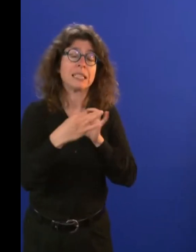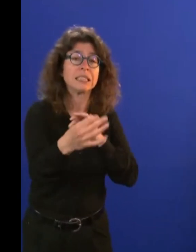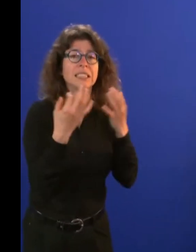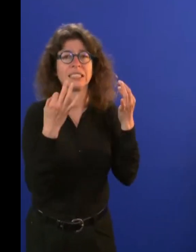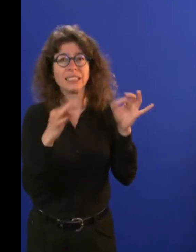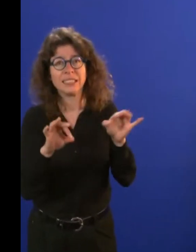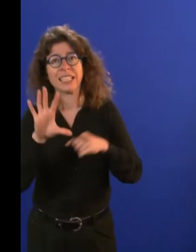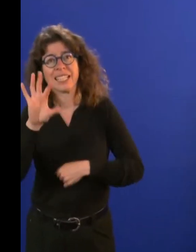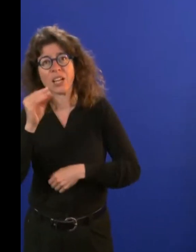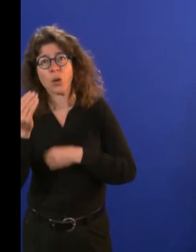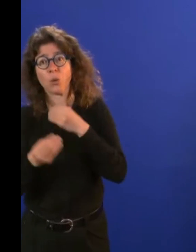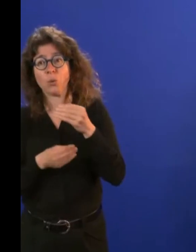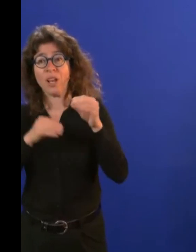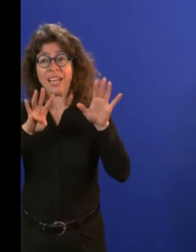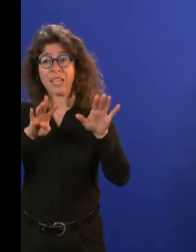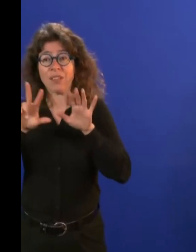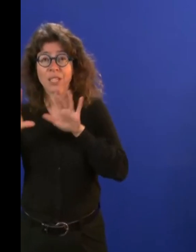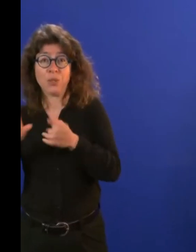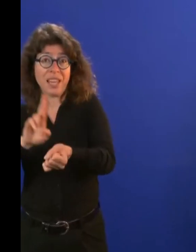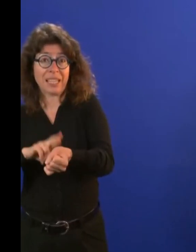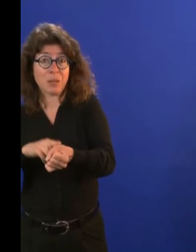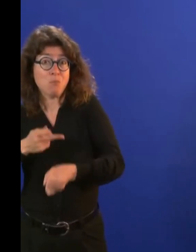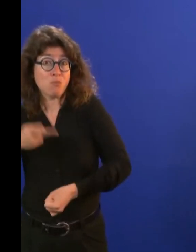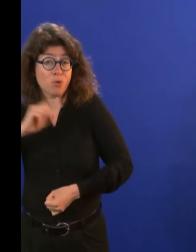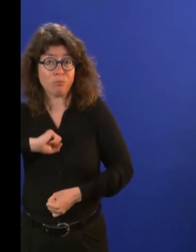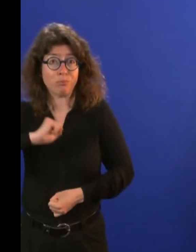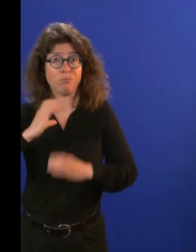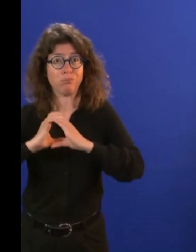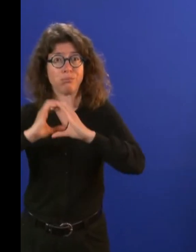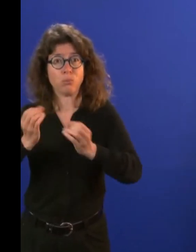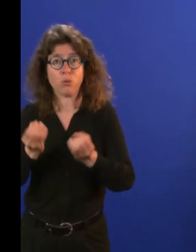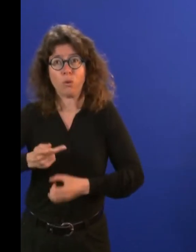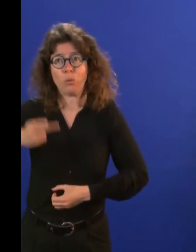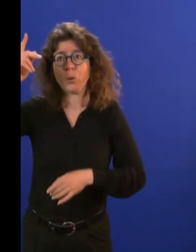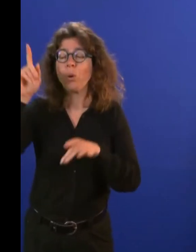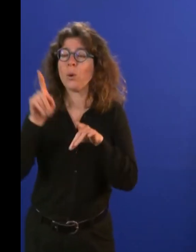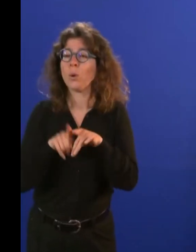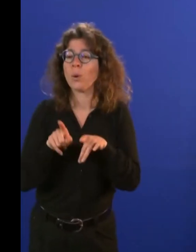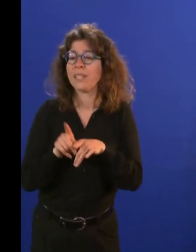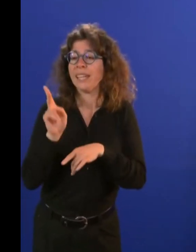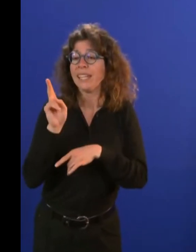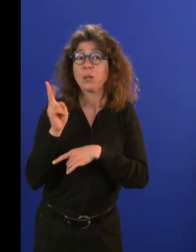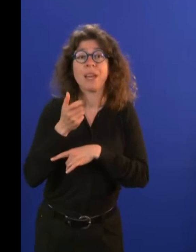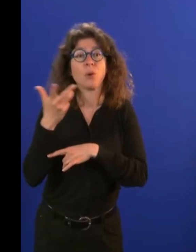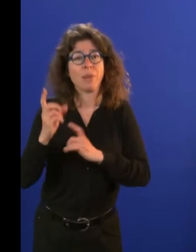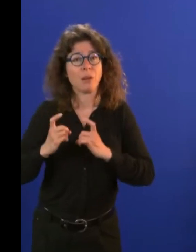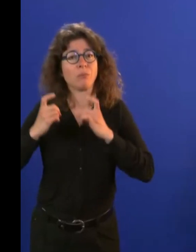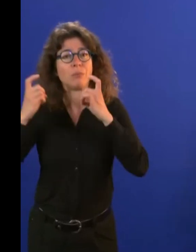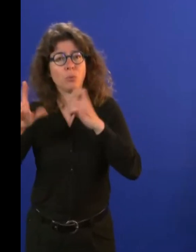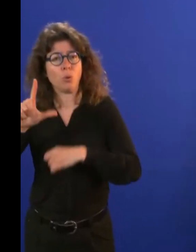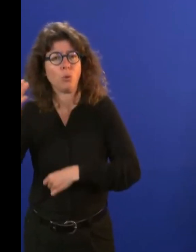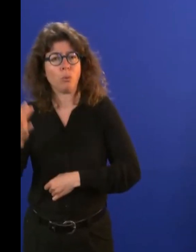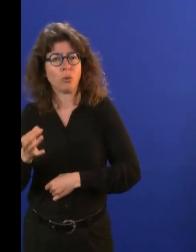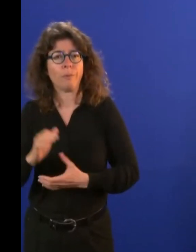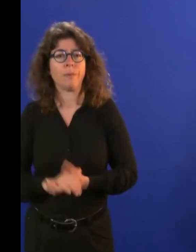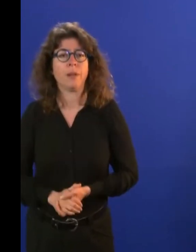50 ou 98 et d'autres, et la hausse du bilan kilométrique de près de 2% par rapport à 2023. La rentrée